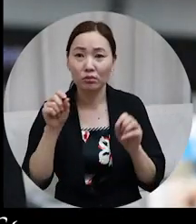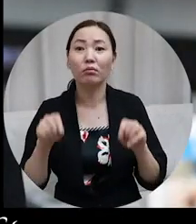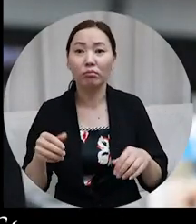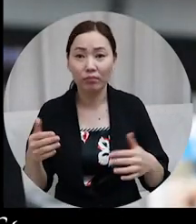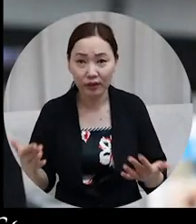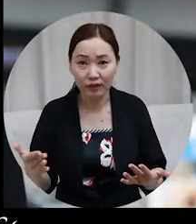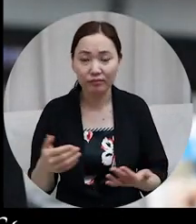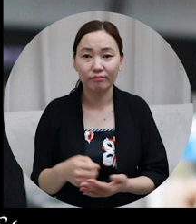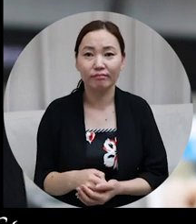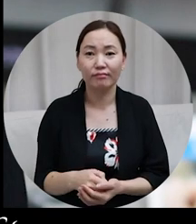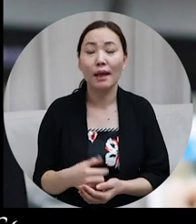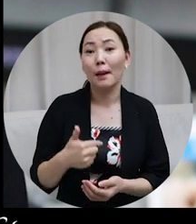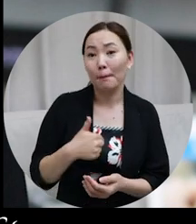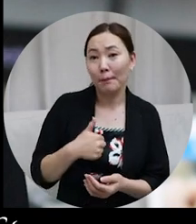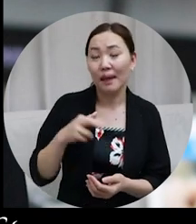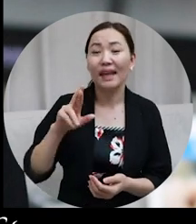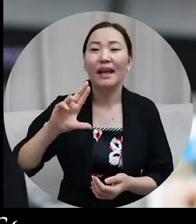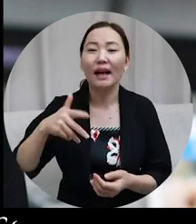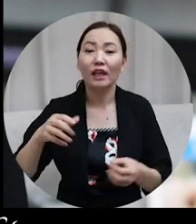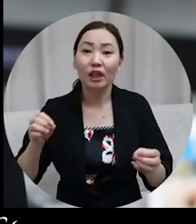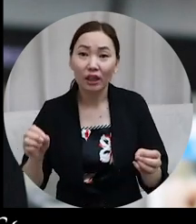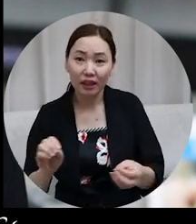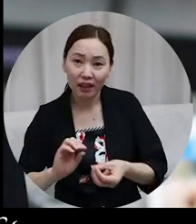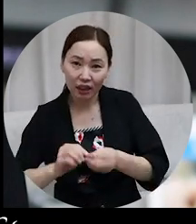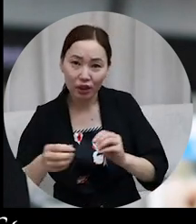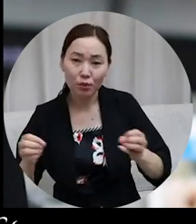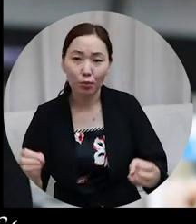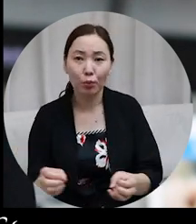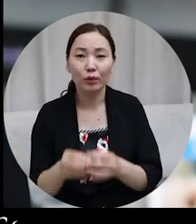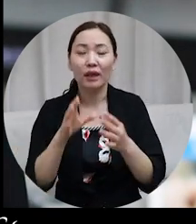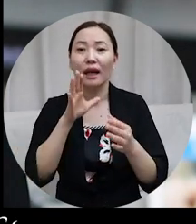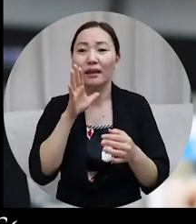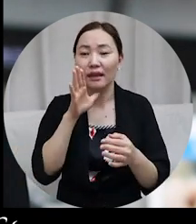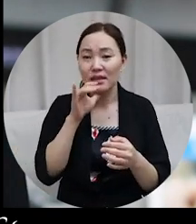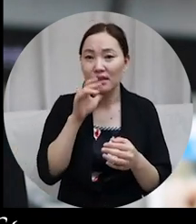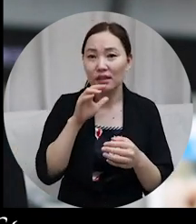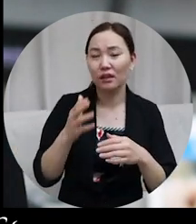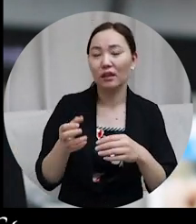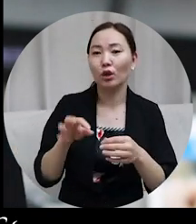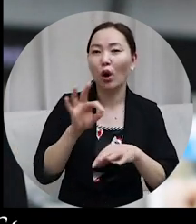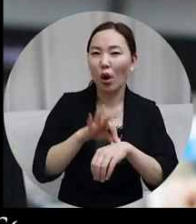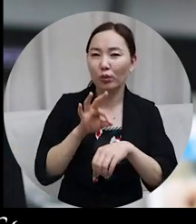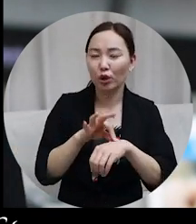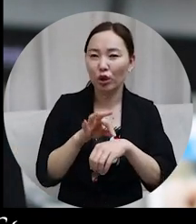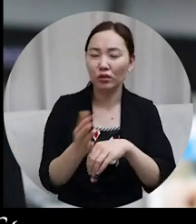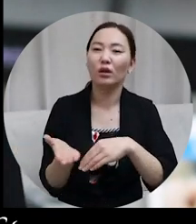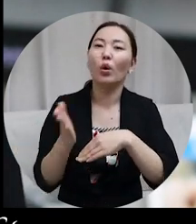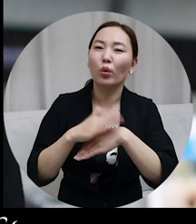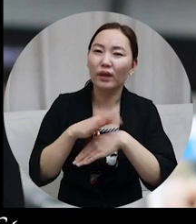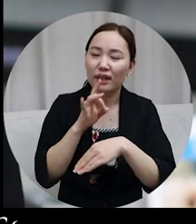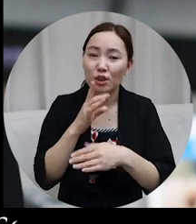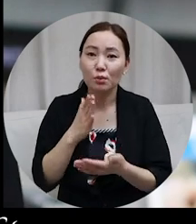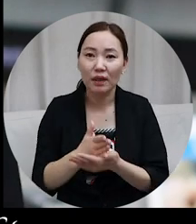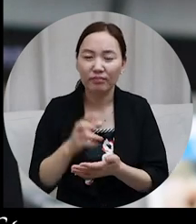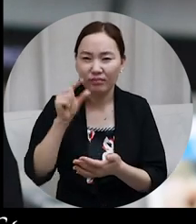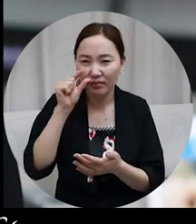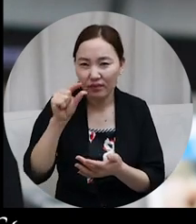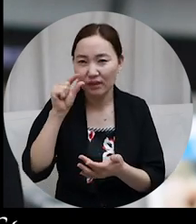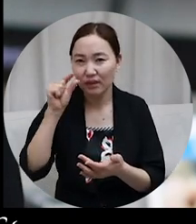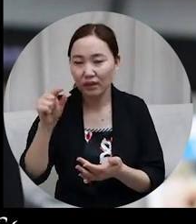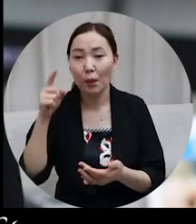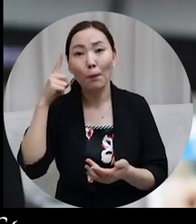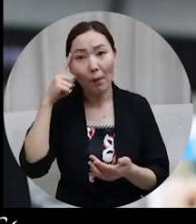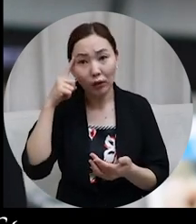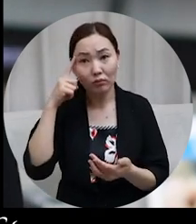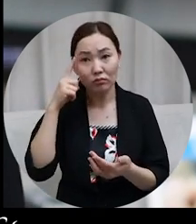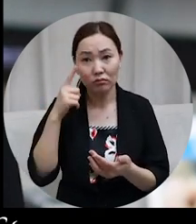одоо ингээл өвдчихөөл явах гэж байдаг одоо дахиад энэ хүмүүстэйг уулзах чадахгүй ч гэдэг юм уу. Айгуу жижигэн жижигэн юм бодвол хүн амар өчүүх